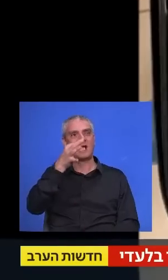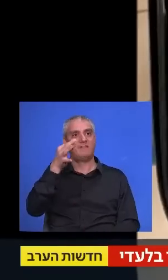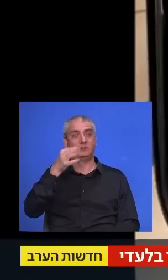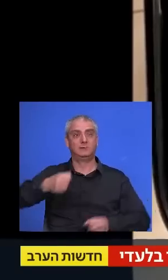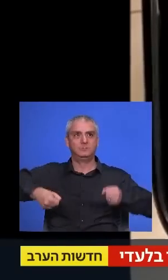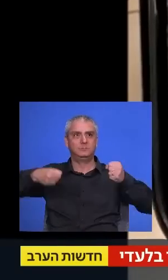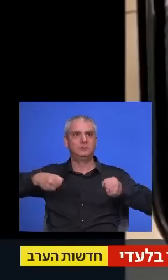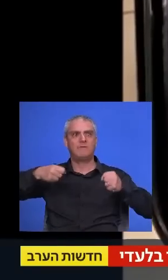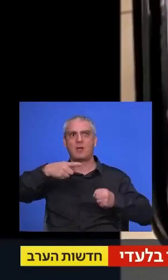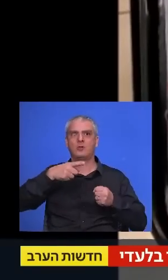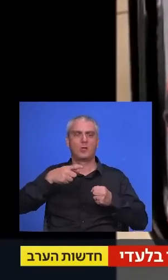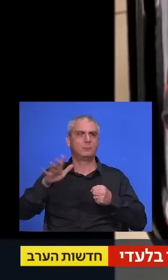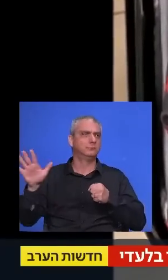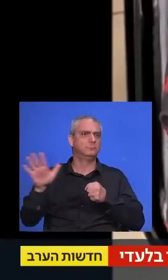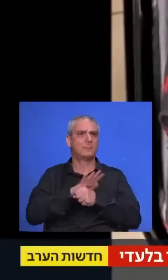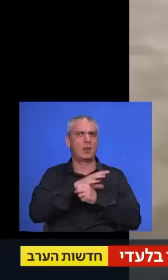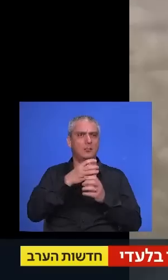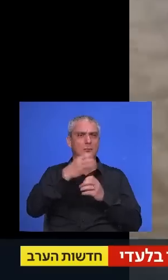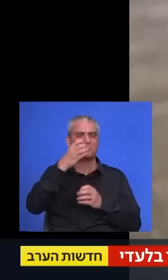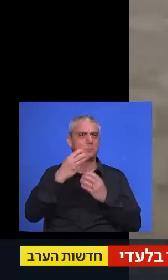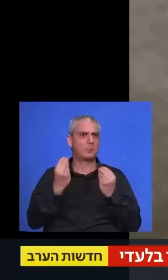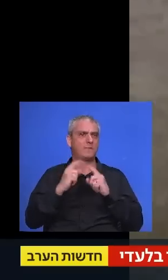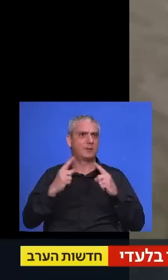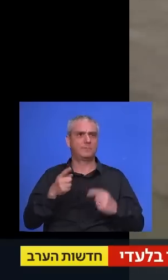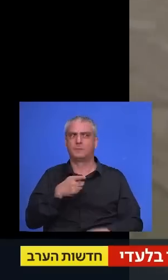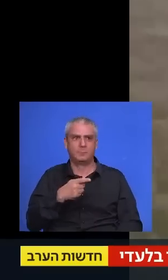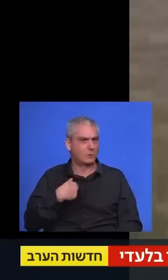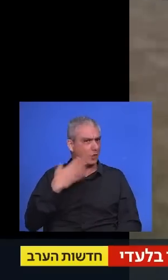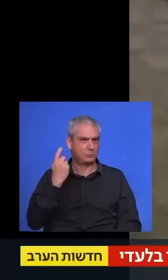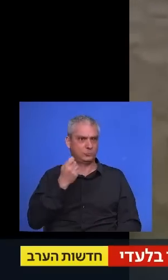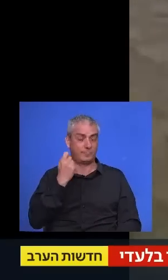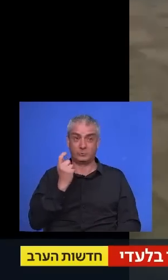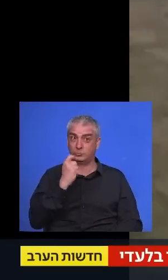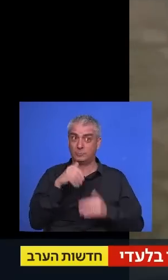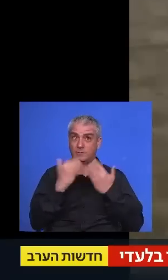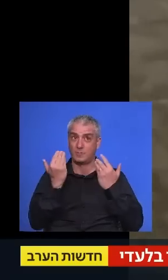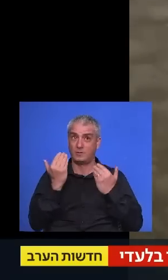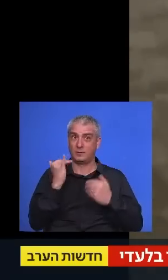כשהמזוודות שלהם מלאות בכל טוב. כזה עוד לא היה לי בשבוע.